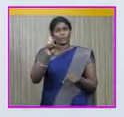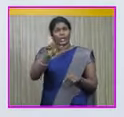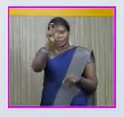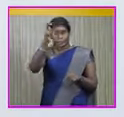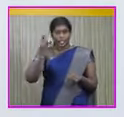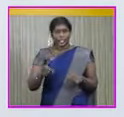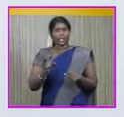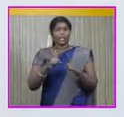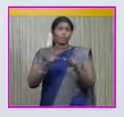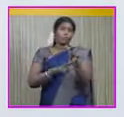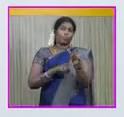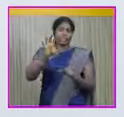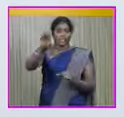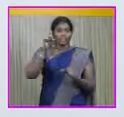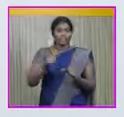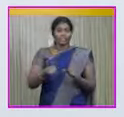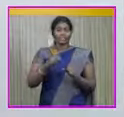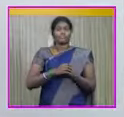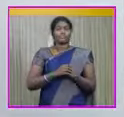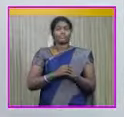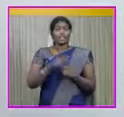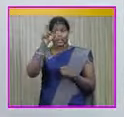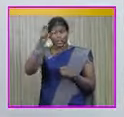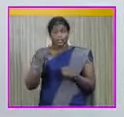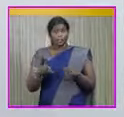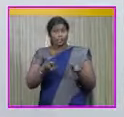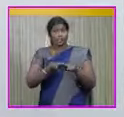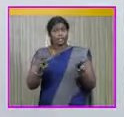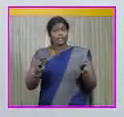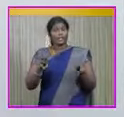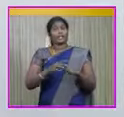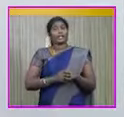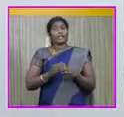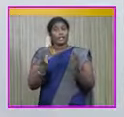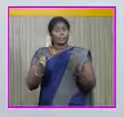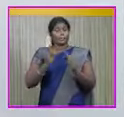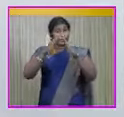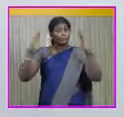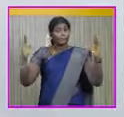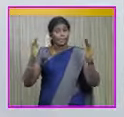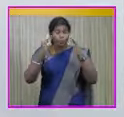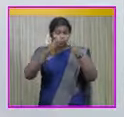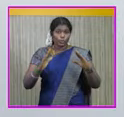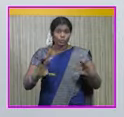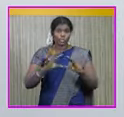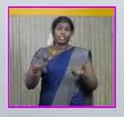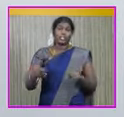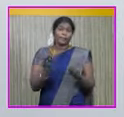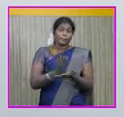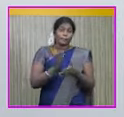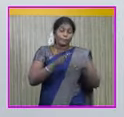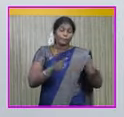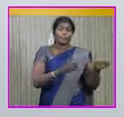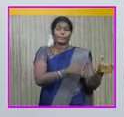ஒய் அப்படின்னு எடுத்துக்கலாம். இப்போ இந்த ரெண்டு முக்கோணங்களையும், ஒரு பெரிய முக்கோணத்துக்குள்ளே இருக்கிற குட்டி முக்கோணத்தையும் அதை பிரிக்காமல் பெரிய